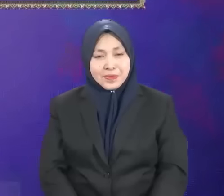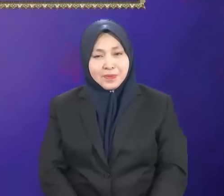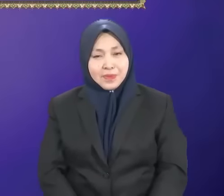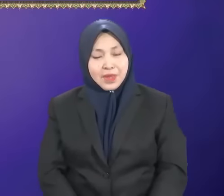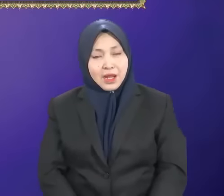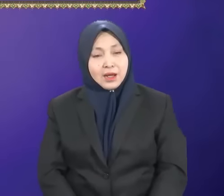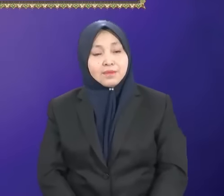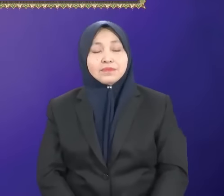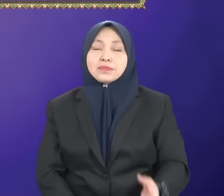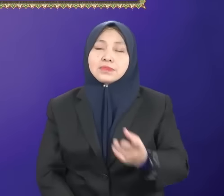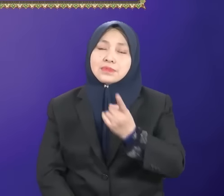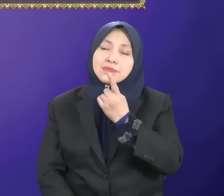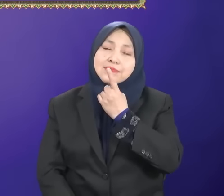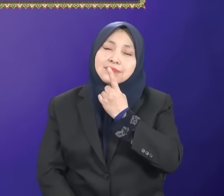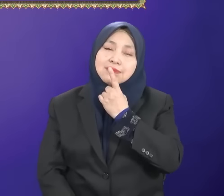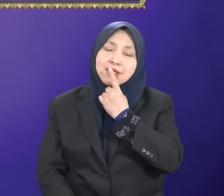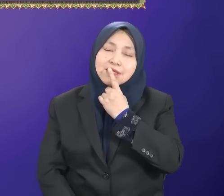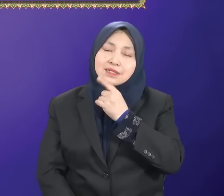Bismillahirrahmanirrahim